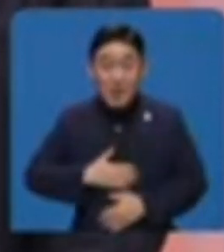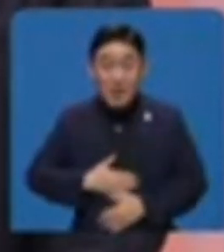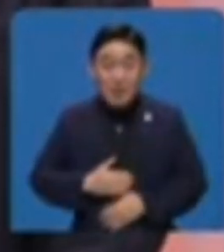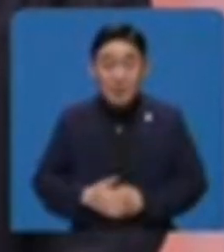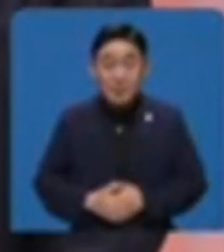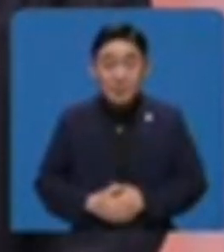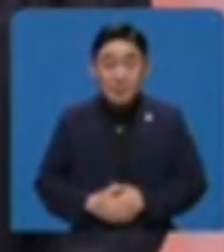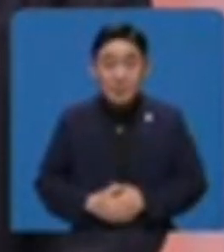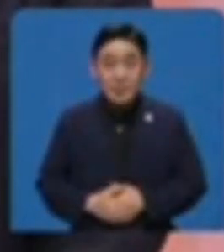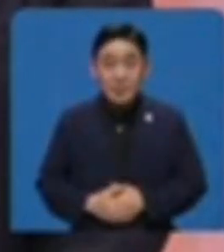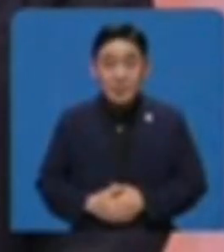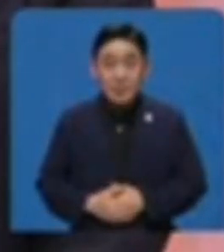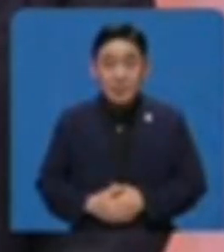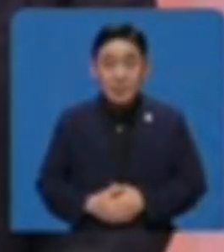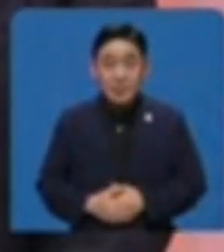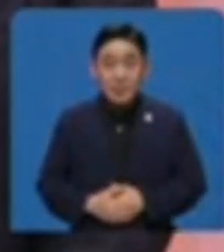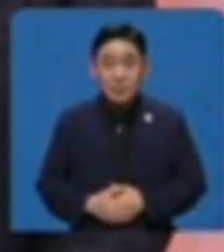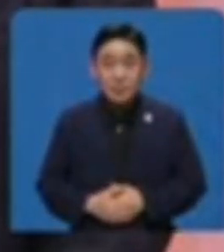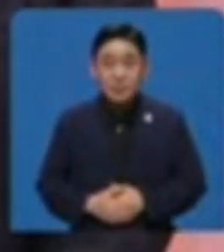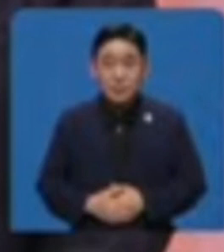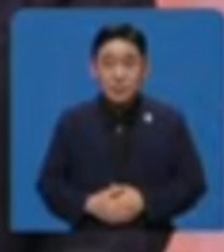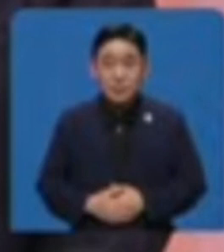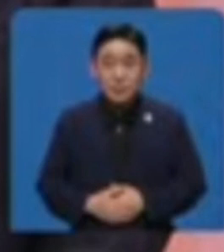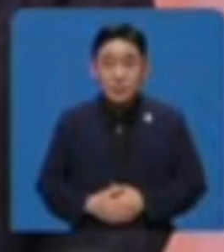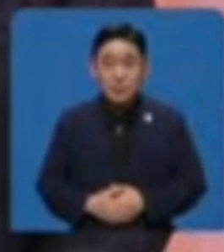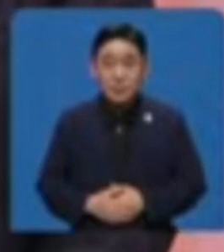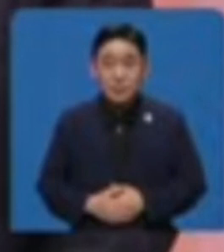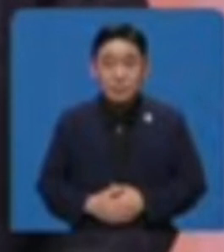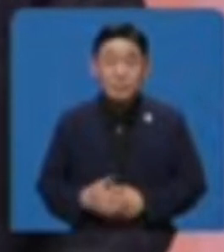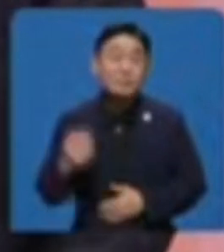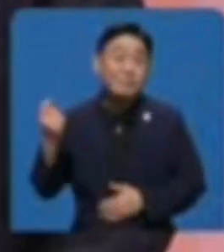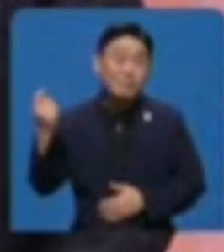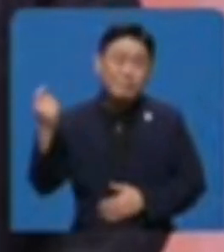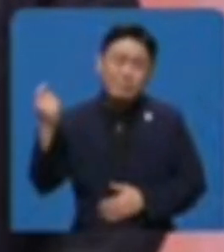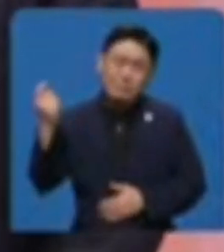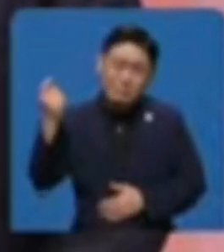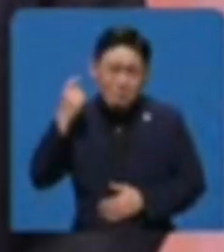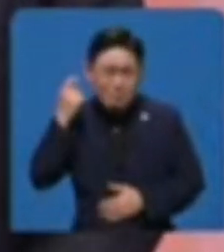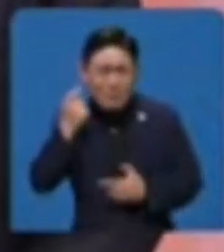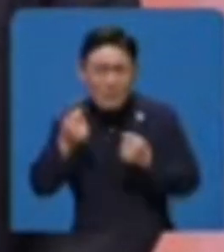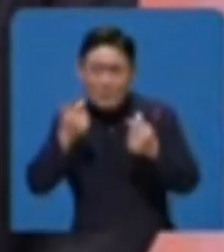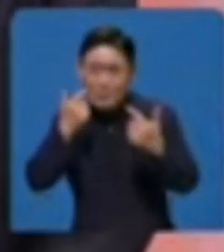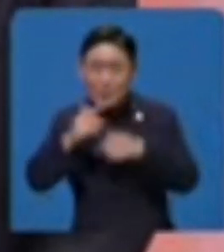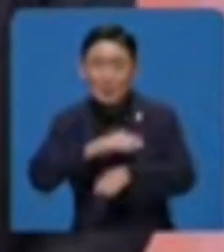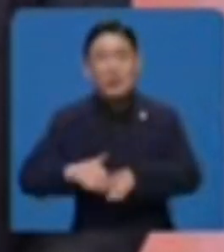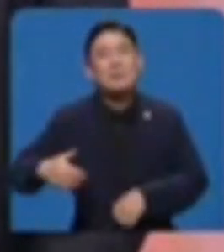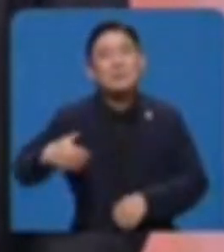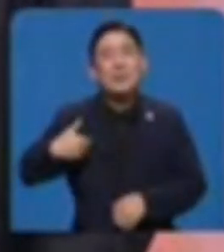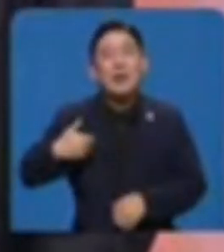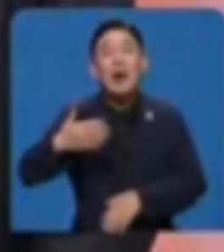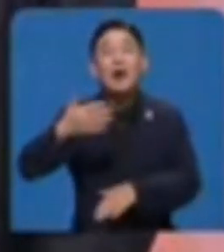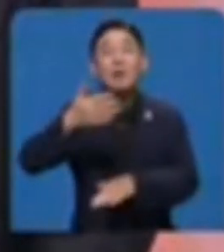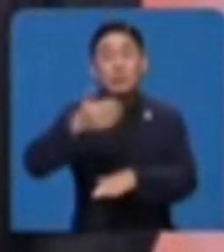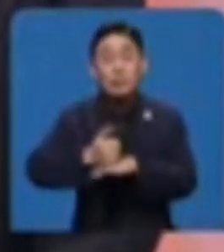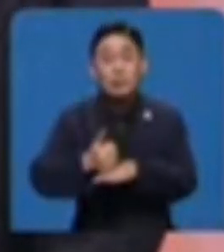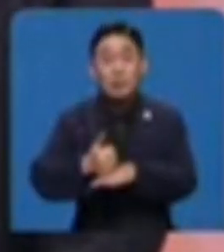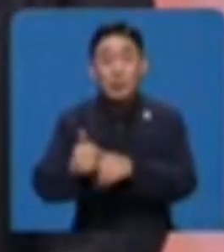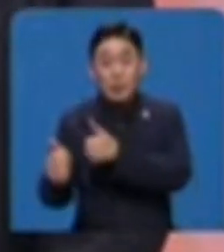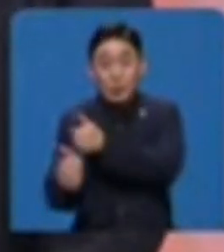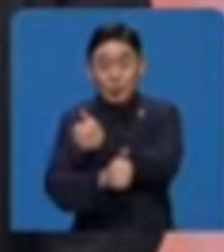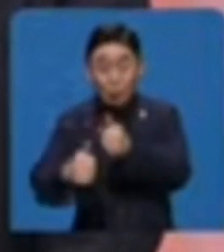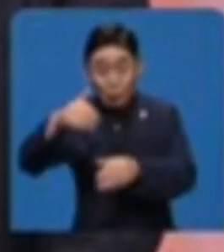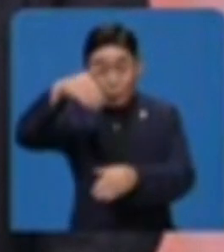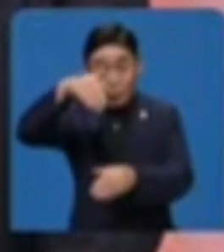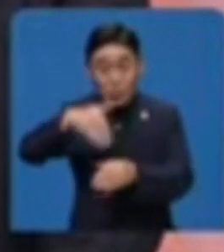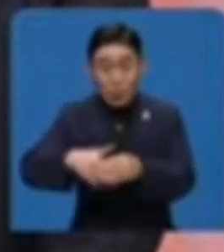계신가요? 글쎄요. 뭐 하여튼 들은 것도 같고 예. 정확히 뭐 잘 예. 결국